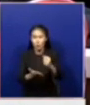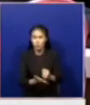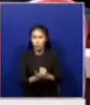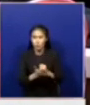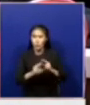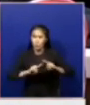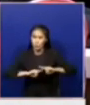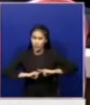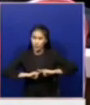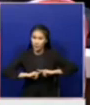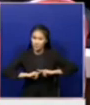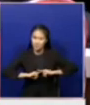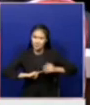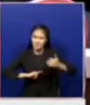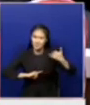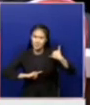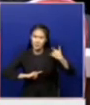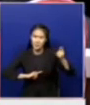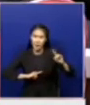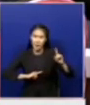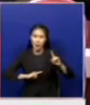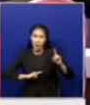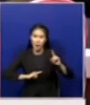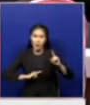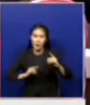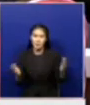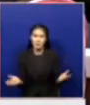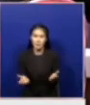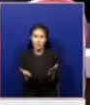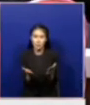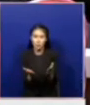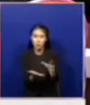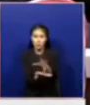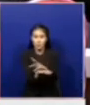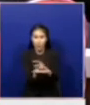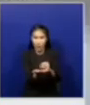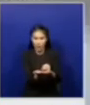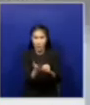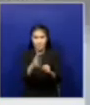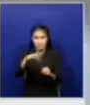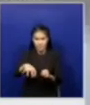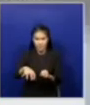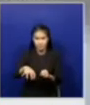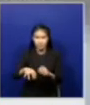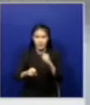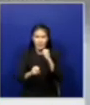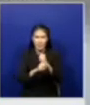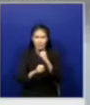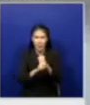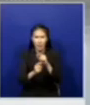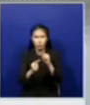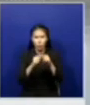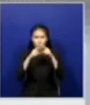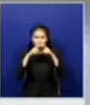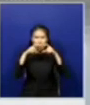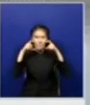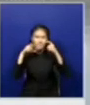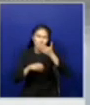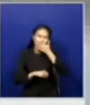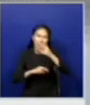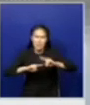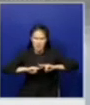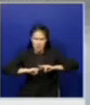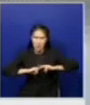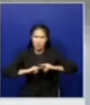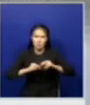นึ่งก็คือควรส่งเสริมมหาวิทยาลัยให้ผลิตเครื่องมือทางการแพทย์ใช้เองเช่นเครื่อง